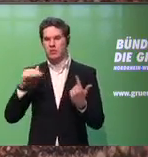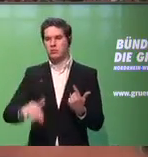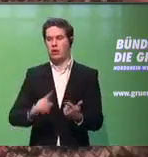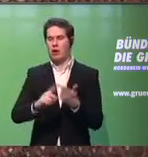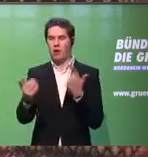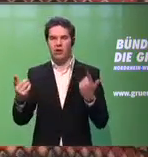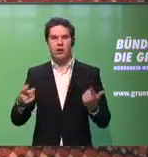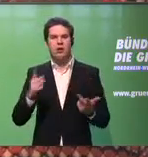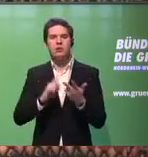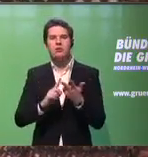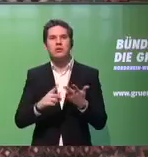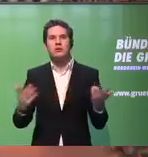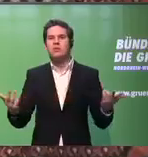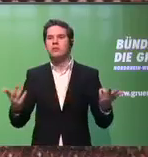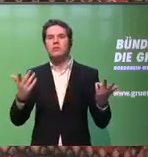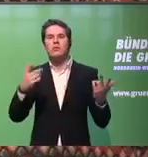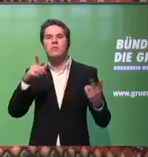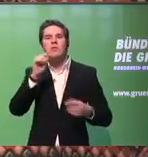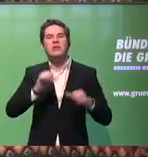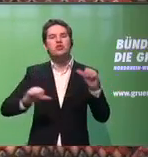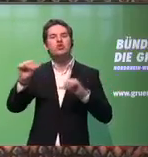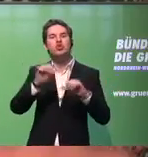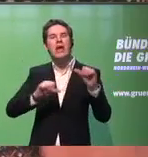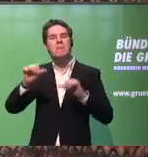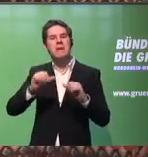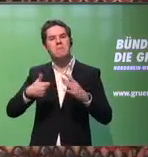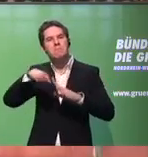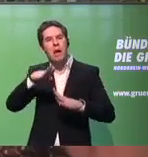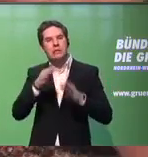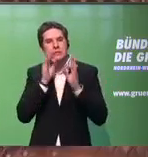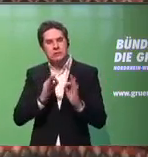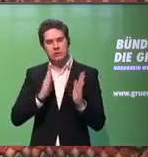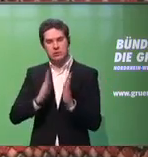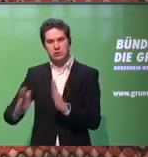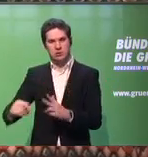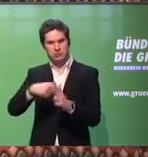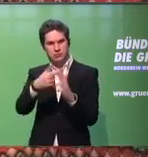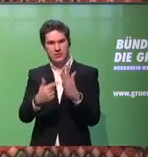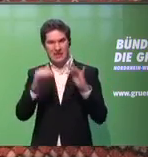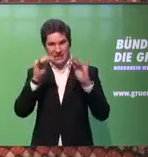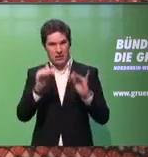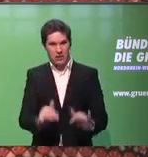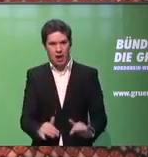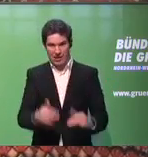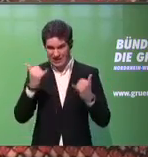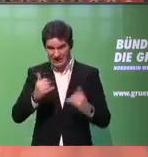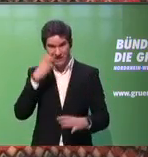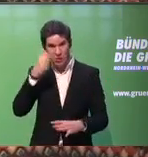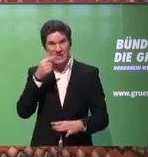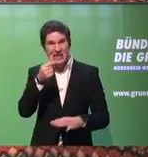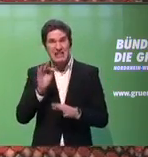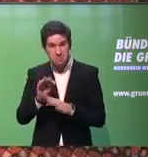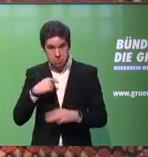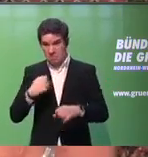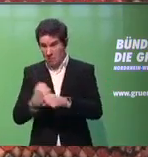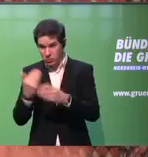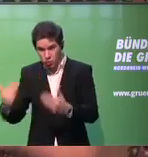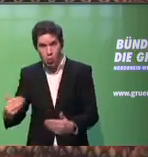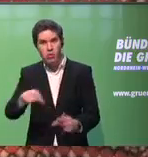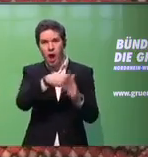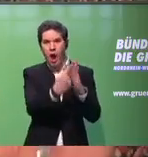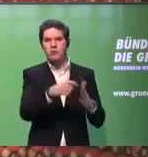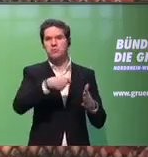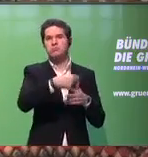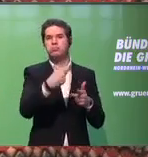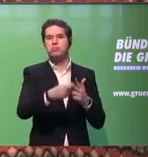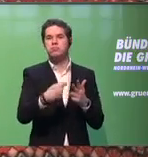die Regulierung von Chemikalien, dass wir die verlieren, wenn wir TTIP machen. Meiner Meinung nach muss das